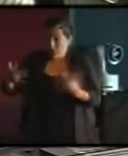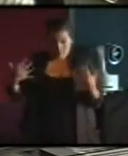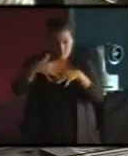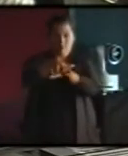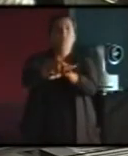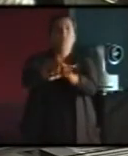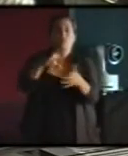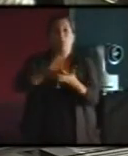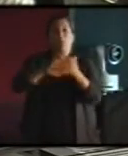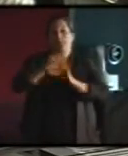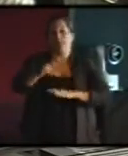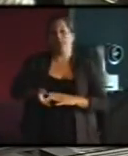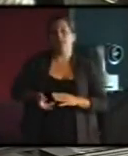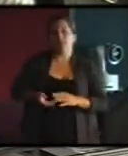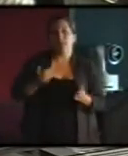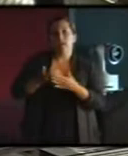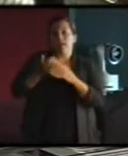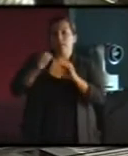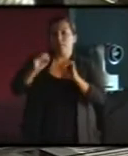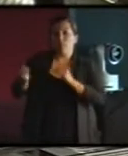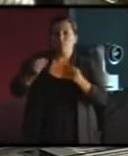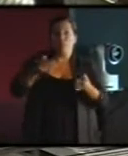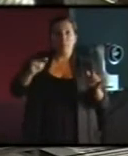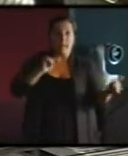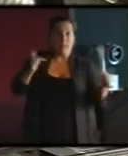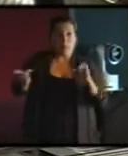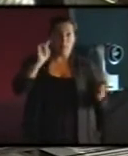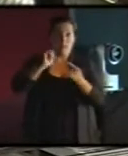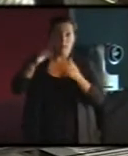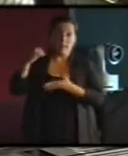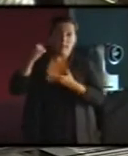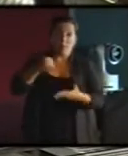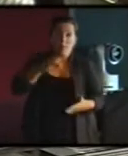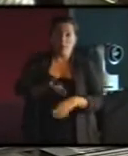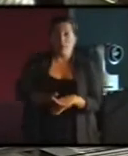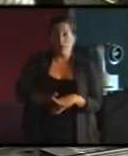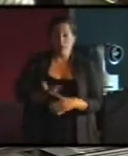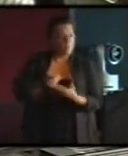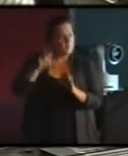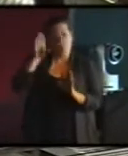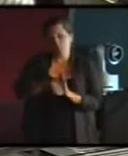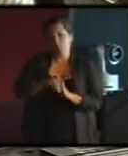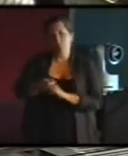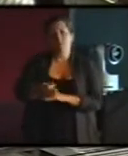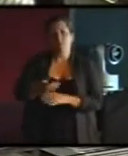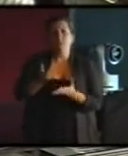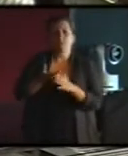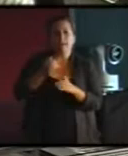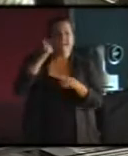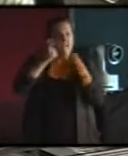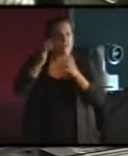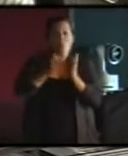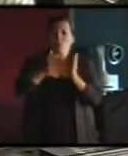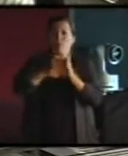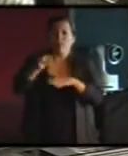avancée au niveau que ça puisse aussi nourrir un débat patrimonial. Mais ça fait partie Et je trouve que là, il y a beaucoup encore à réfléchir,